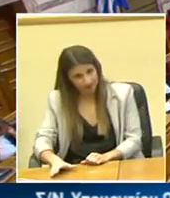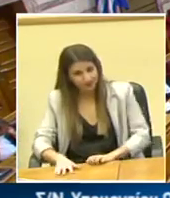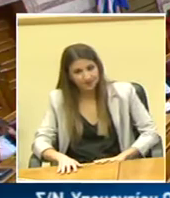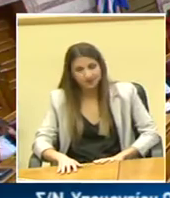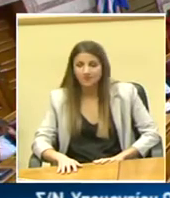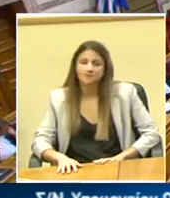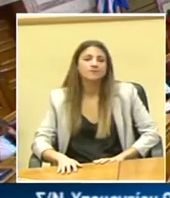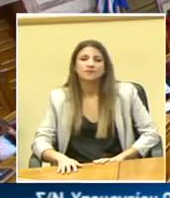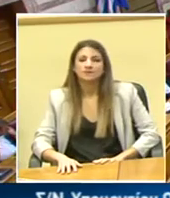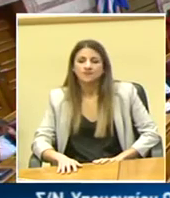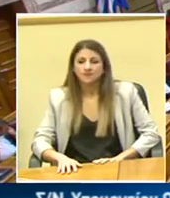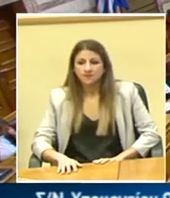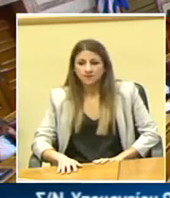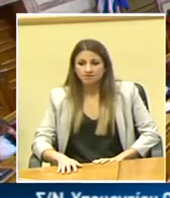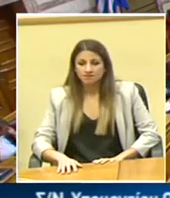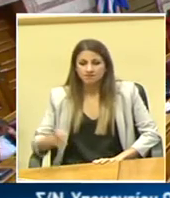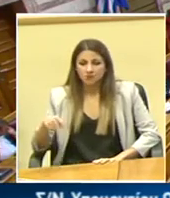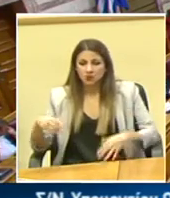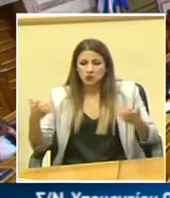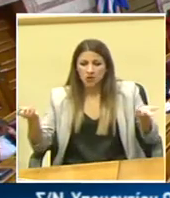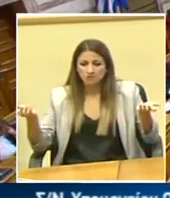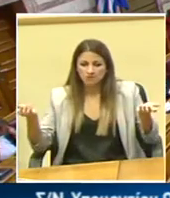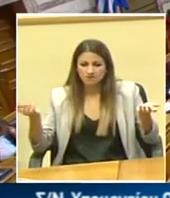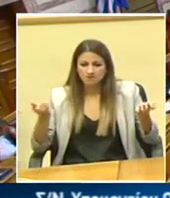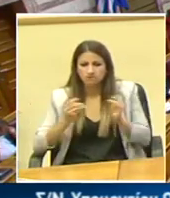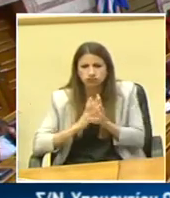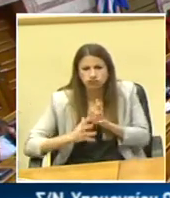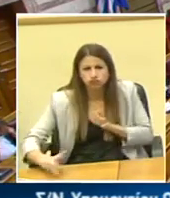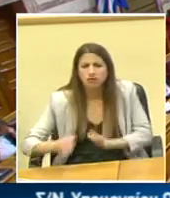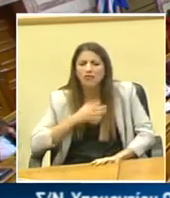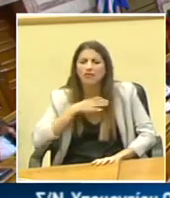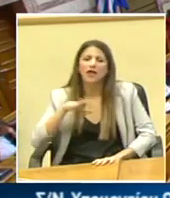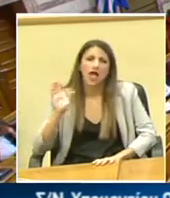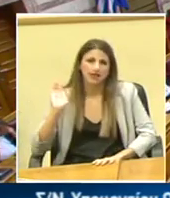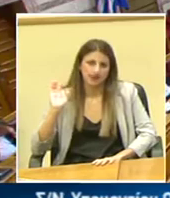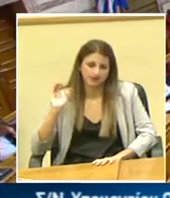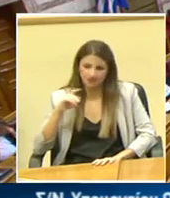Έρχομαι τώρα, δεν θα μακρηγορήσω.